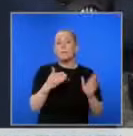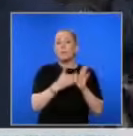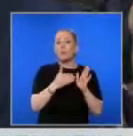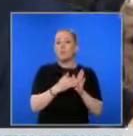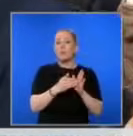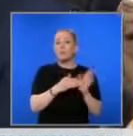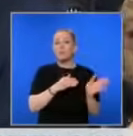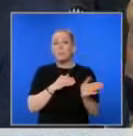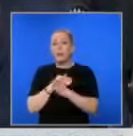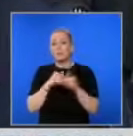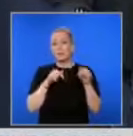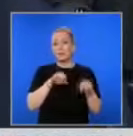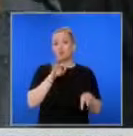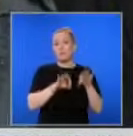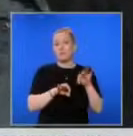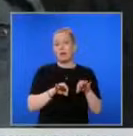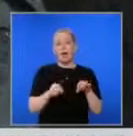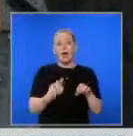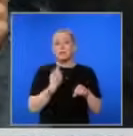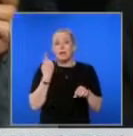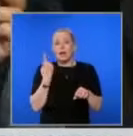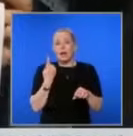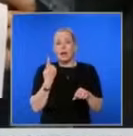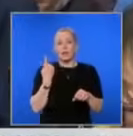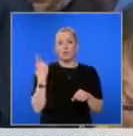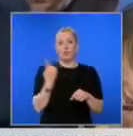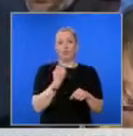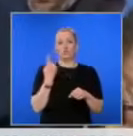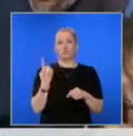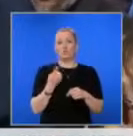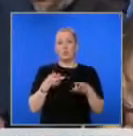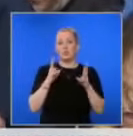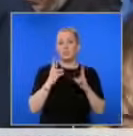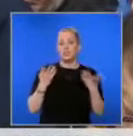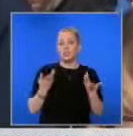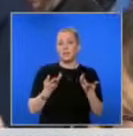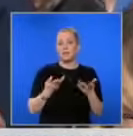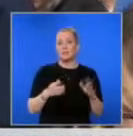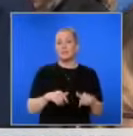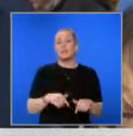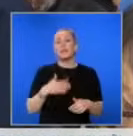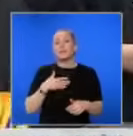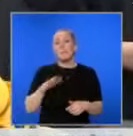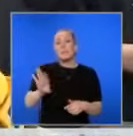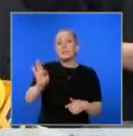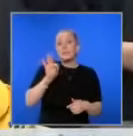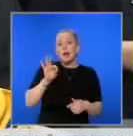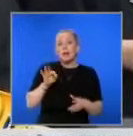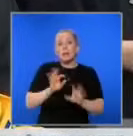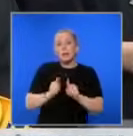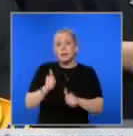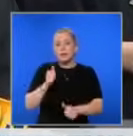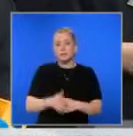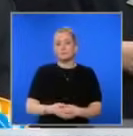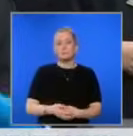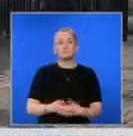на този избор. А сега единодушно са решили, че трябва да бъде касиран този избор. Ние имаме избран кандидат в лицето на Еротей. Каквото и да реши